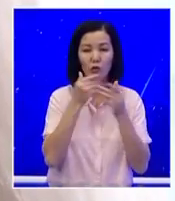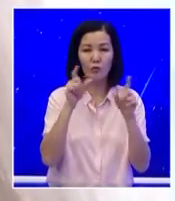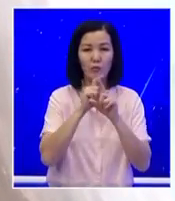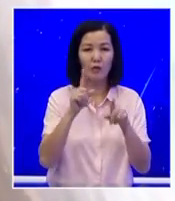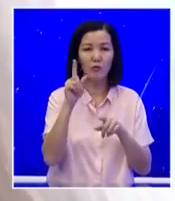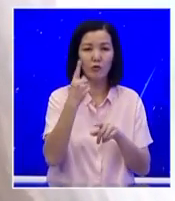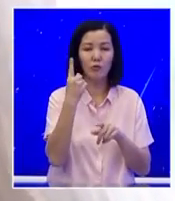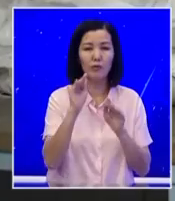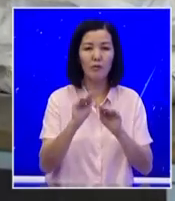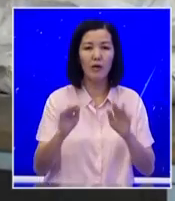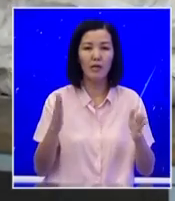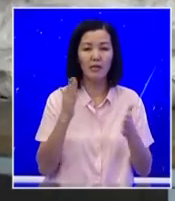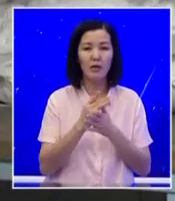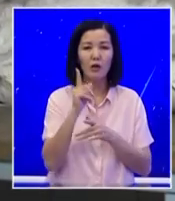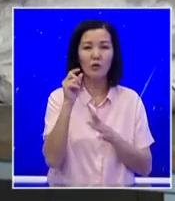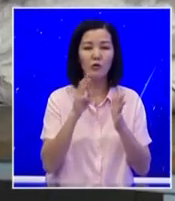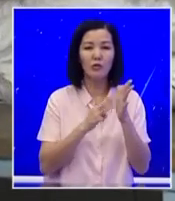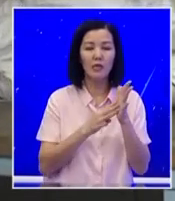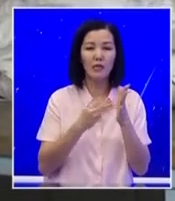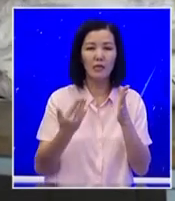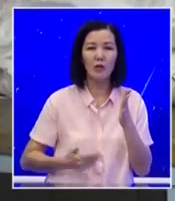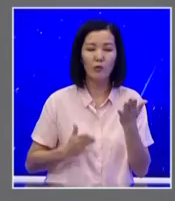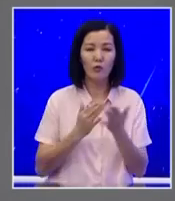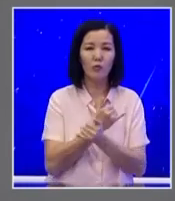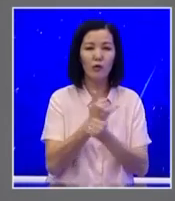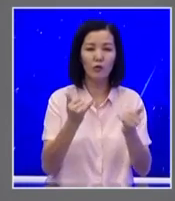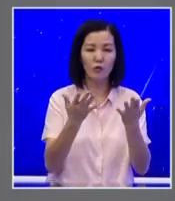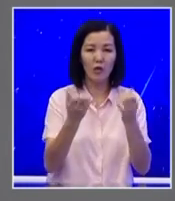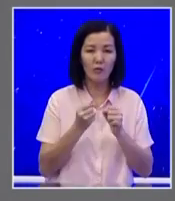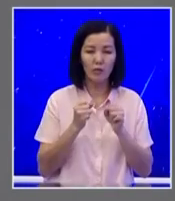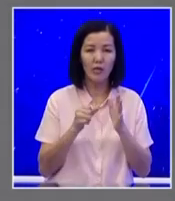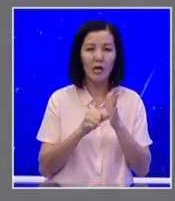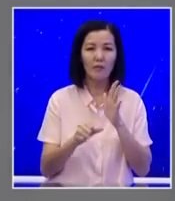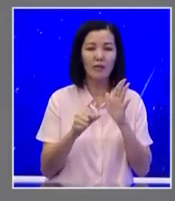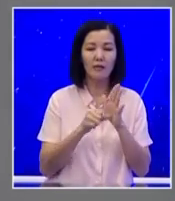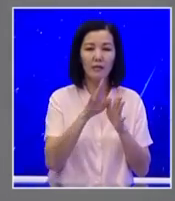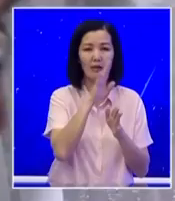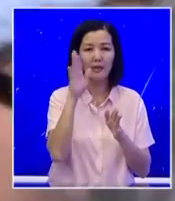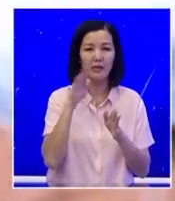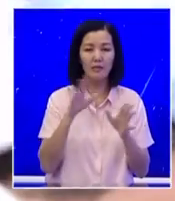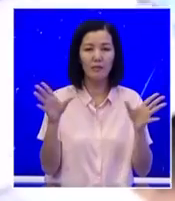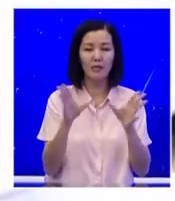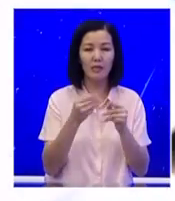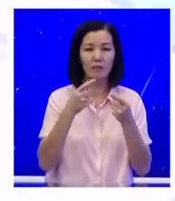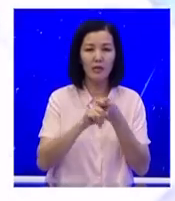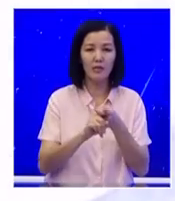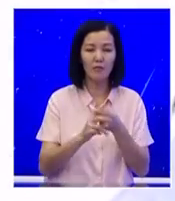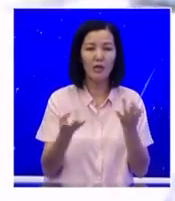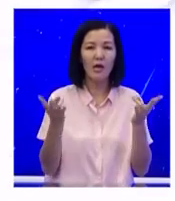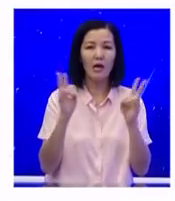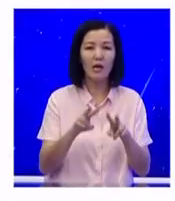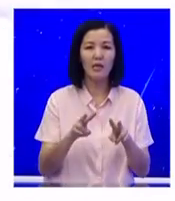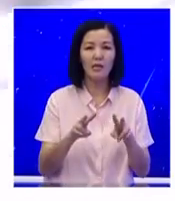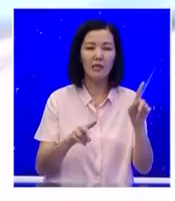Мекемеде 101 бала тәрбиеленіп, 108 әлеуметтік көмек түрін алып жатыр. Оның 66-ның ата-анасы тығыз байланыста